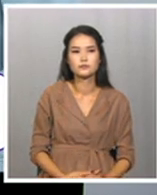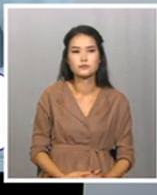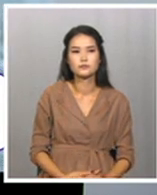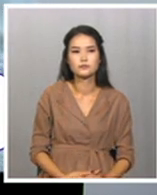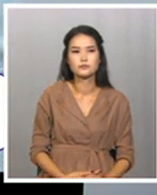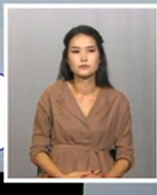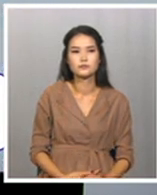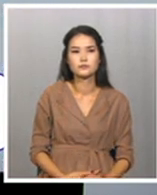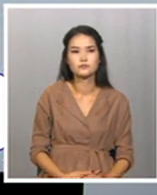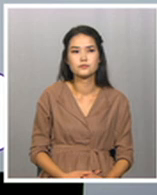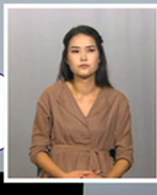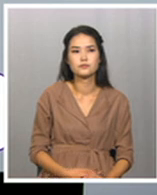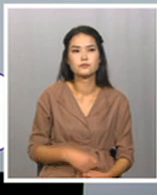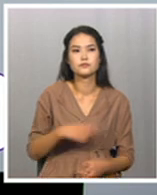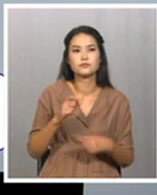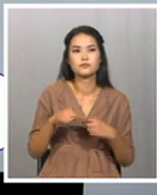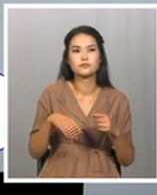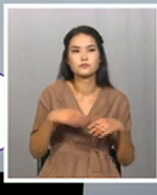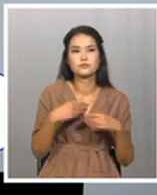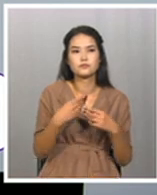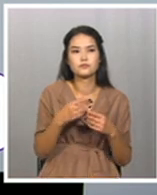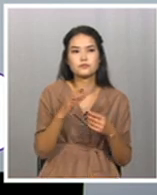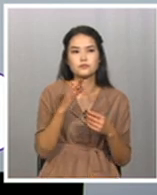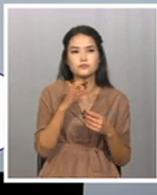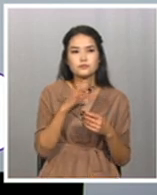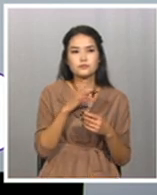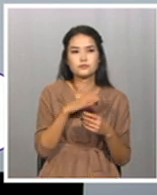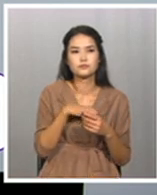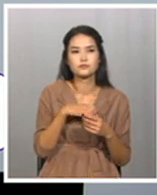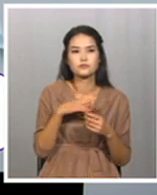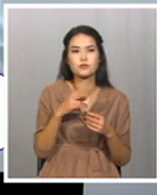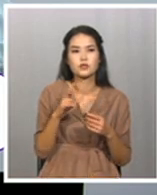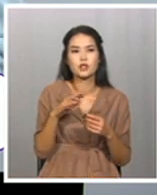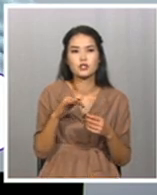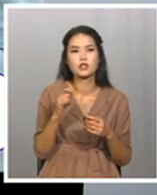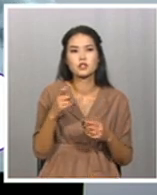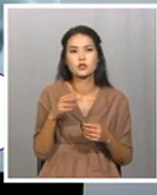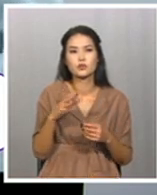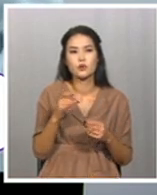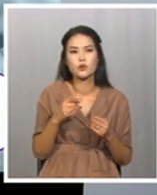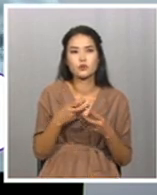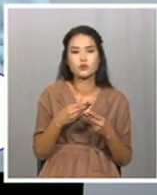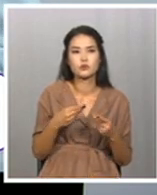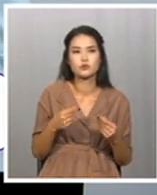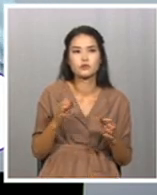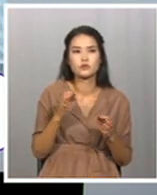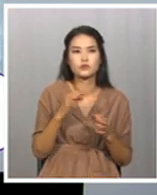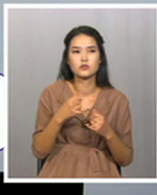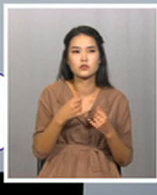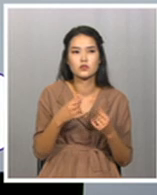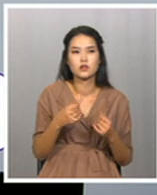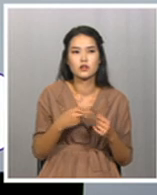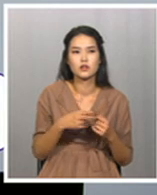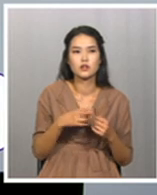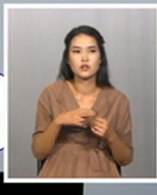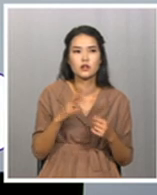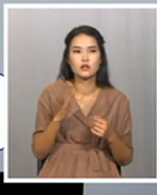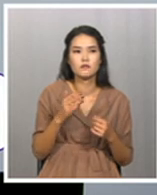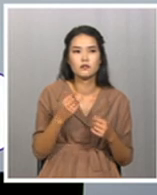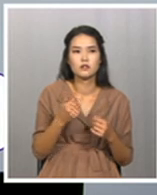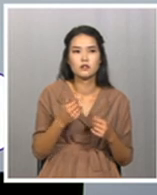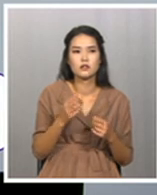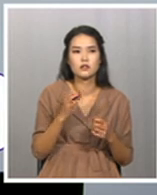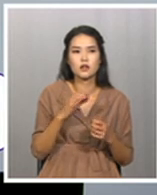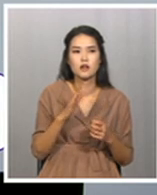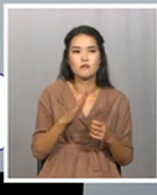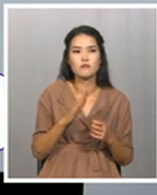Ары қарай берілген тығыздық арқылы, яғни натрий гидроксидінің ерітіндісінің тығыздығы бізге белгілі. Осы тығыздықты пайдалана